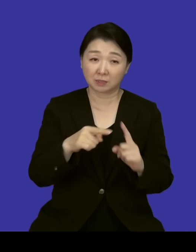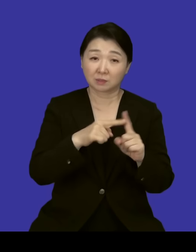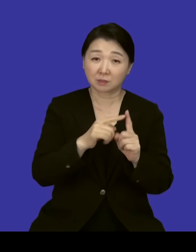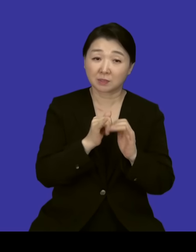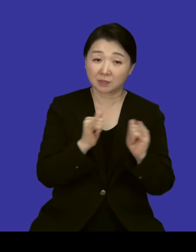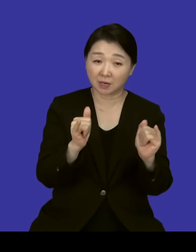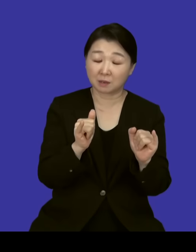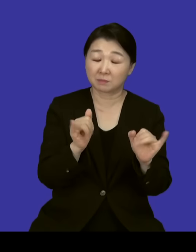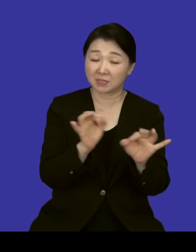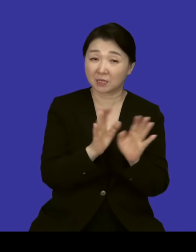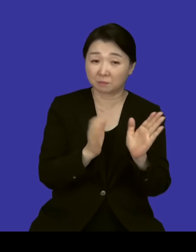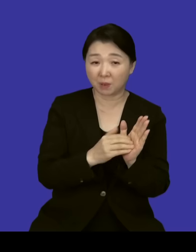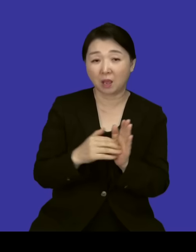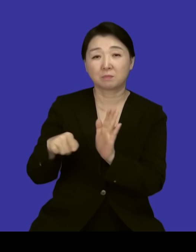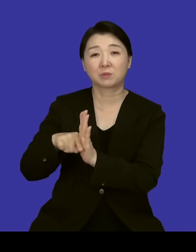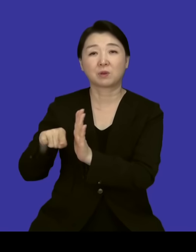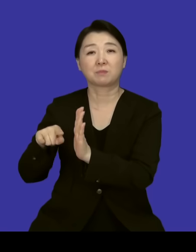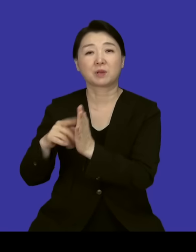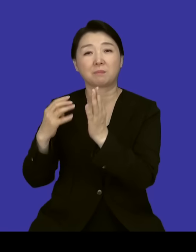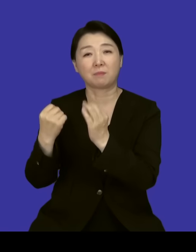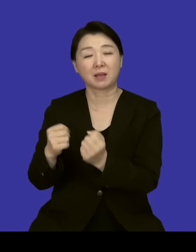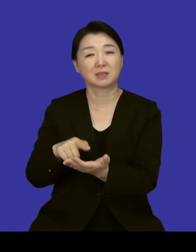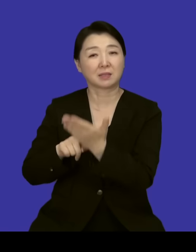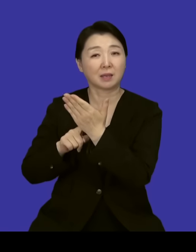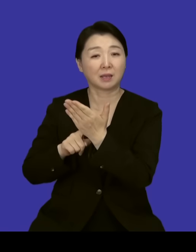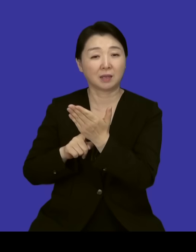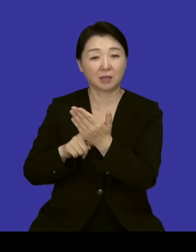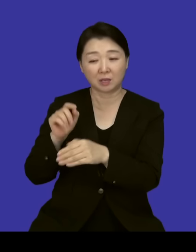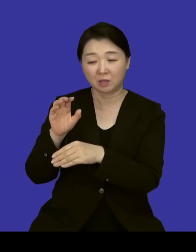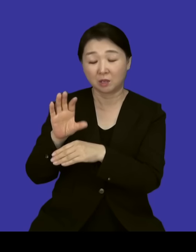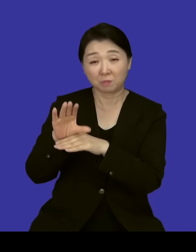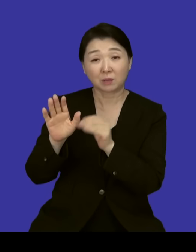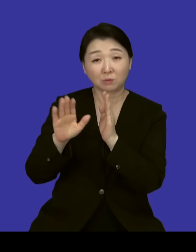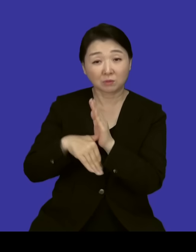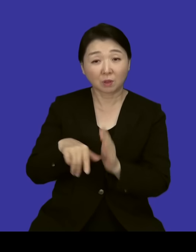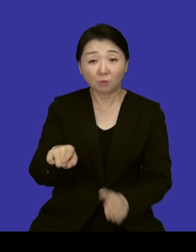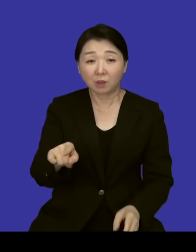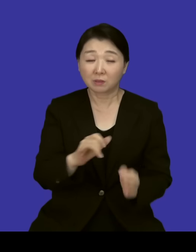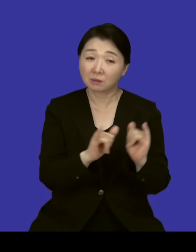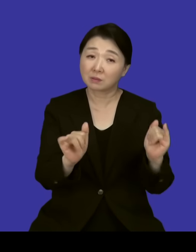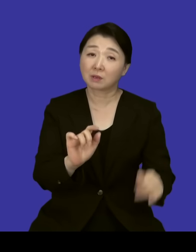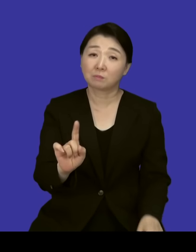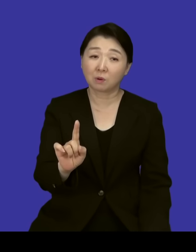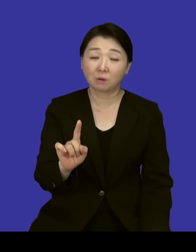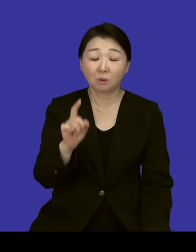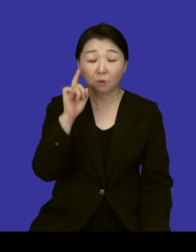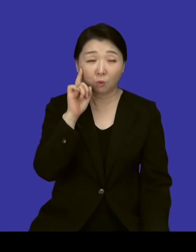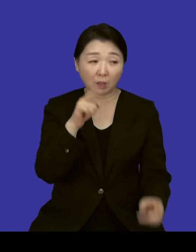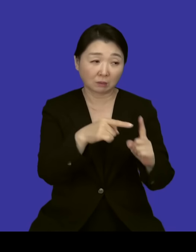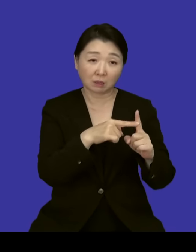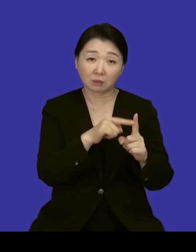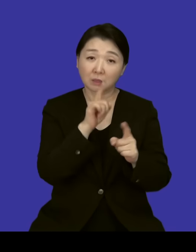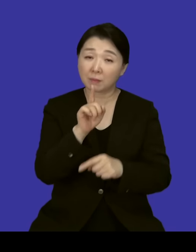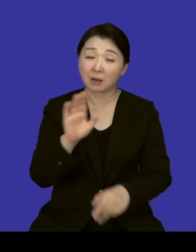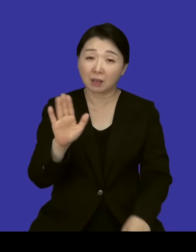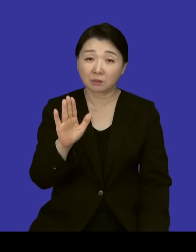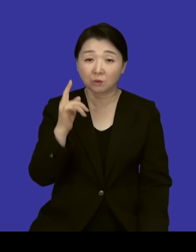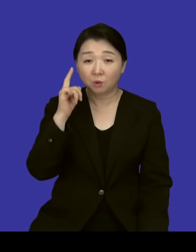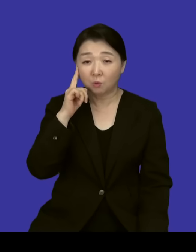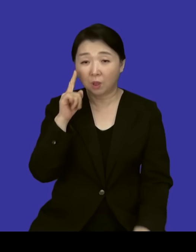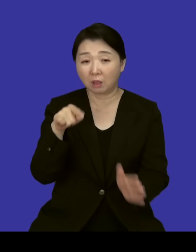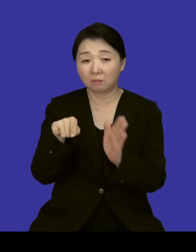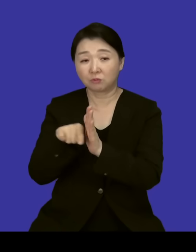전부 다 이제 비관론자들이 많이 나오게 됩니다. 그렇죠. 네, 언론에서도 아니 저 사람은 뭐 낙관적인 얘기를 하는 것보다